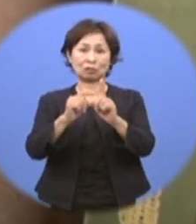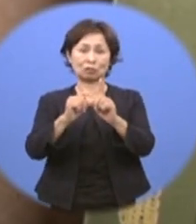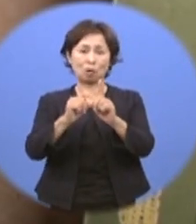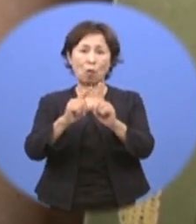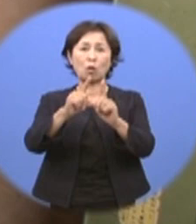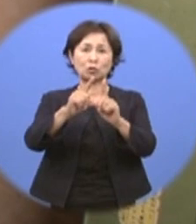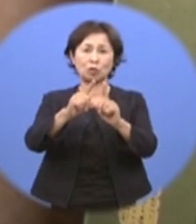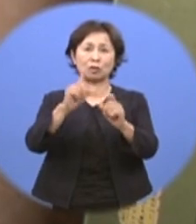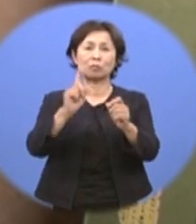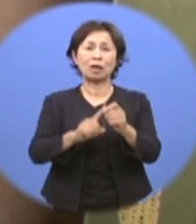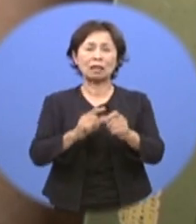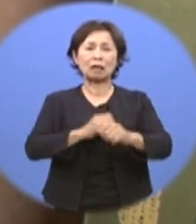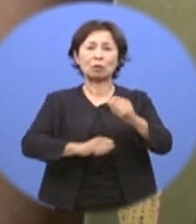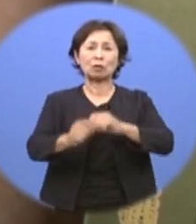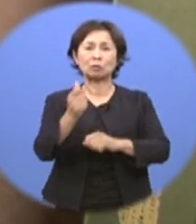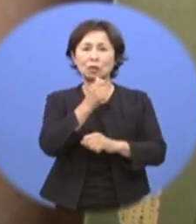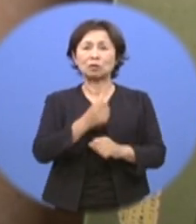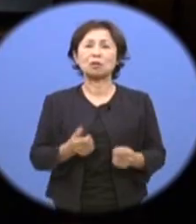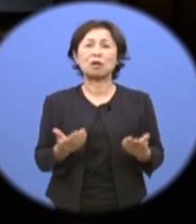介、